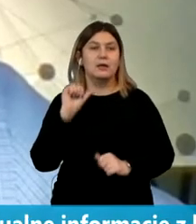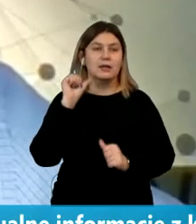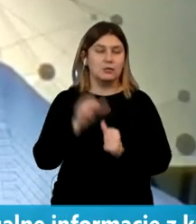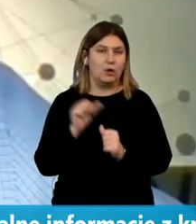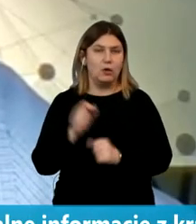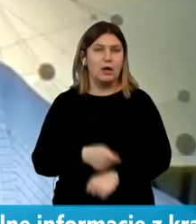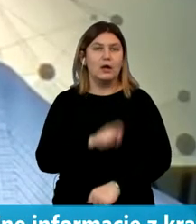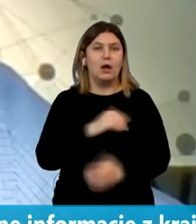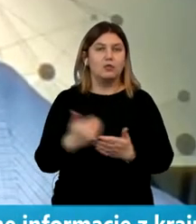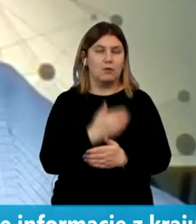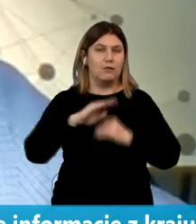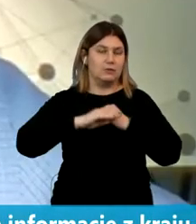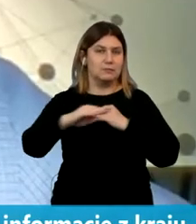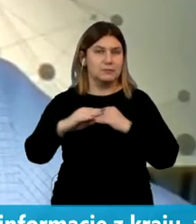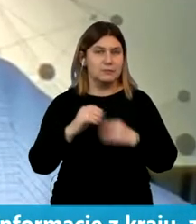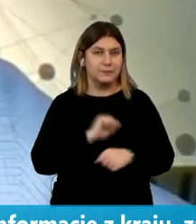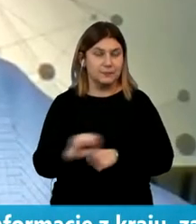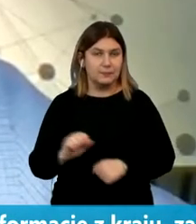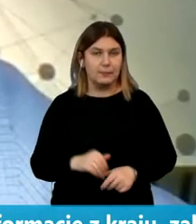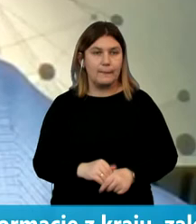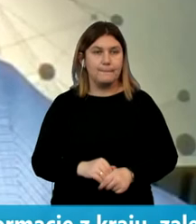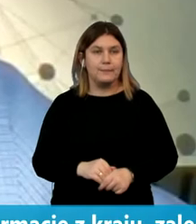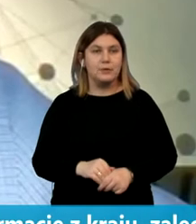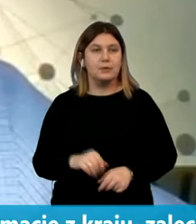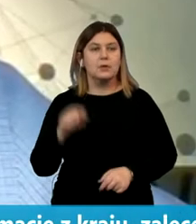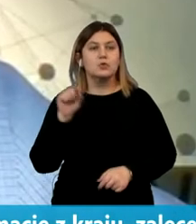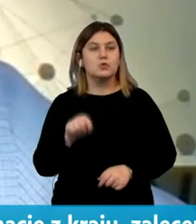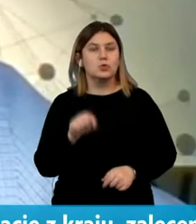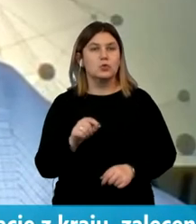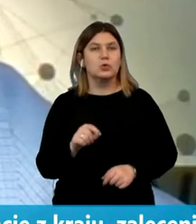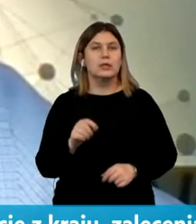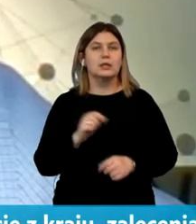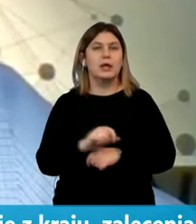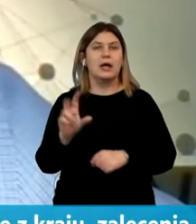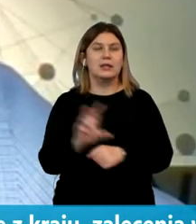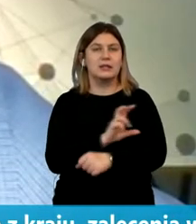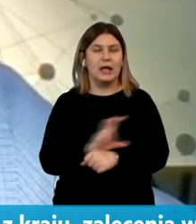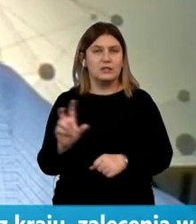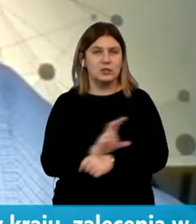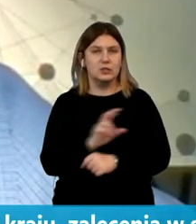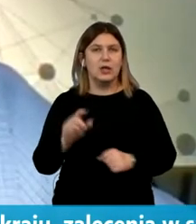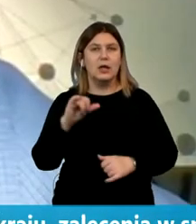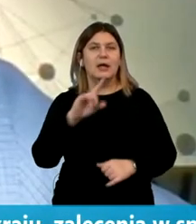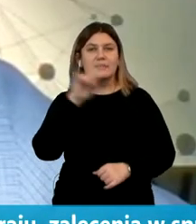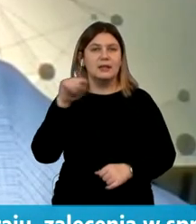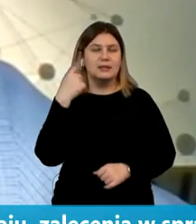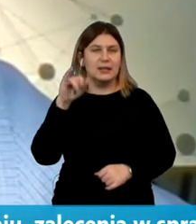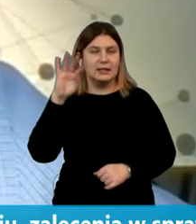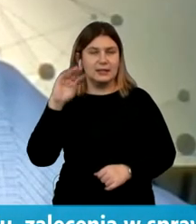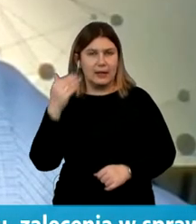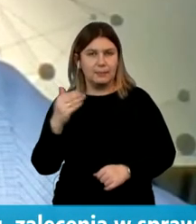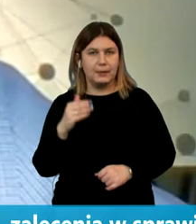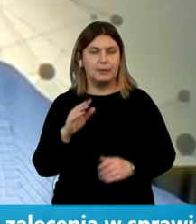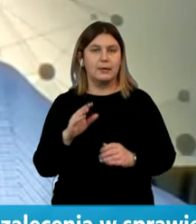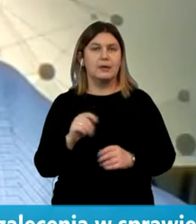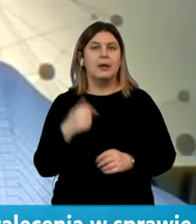nowych asfaltów się pojawia. Więc tutaj ocenia to oczywiście zespół techniczny Zarządu Dróg i Transportu Miejskiego.